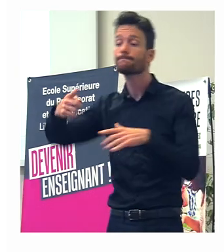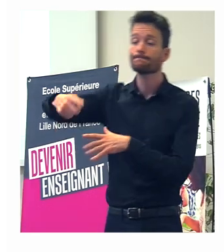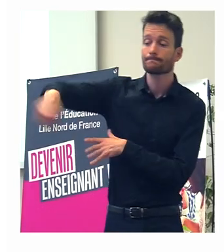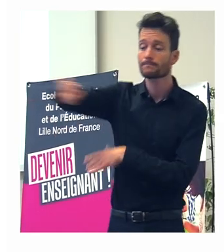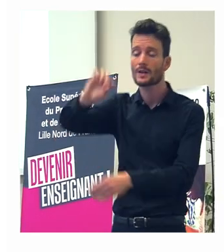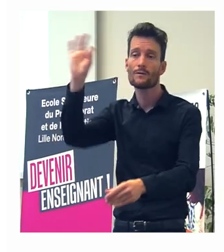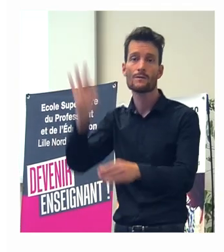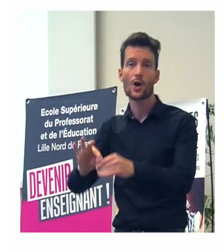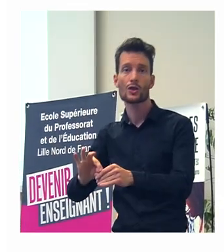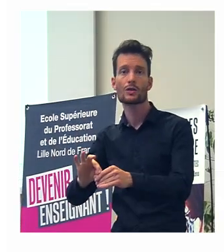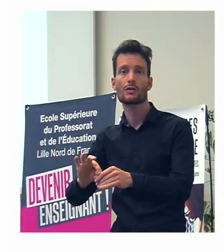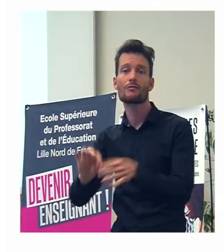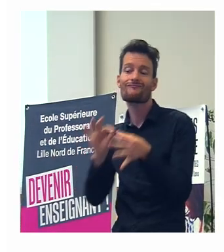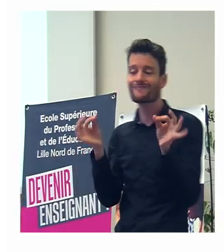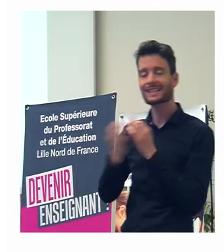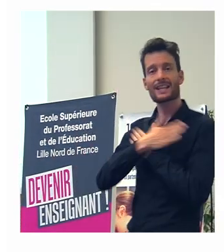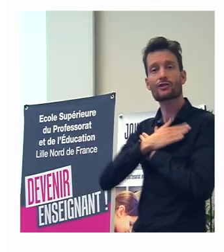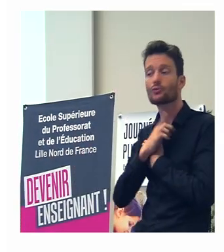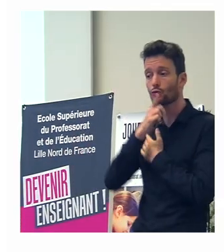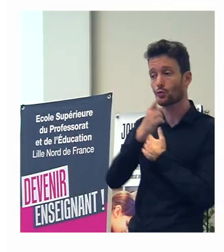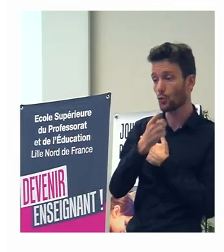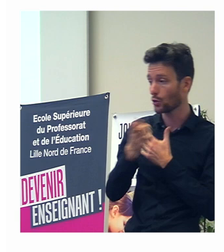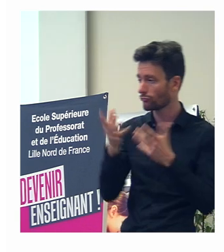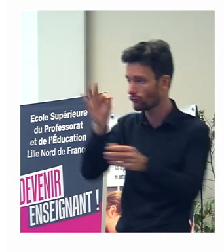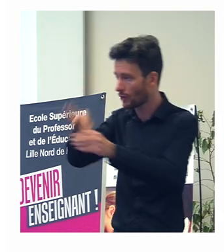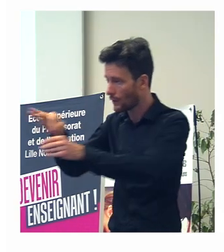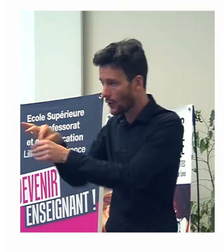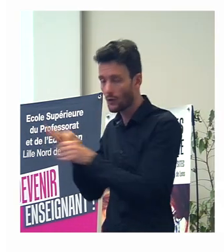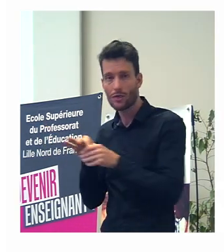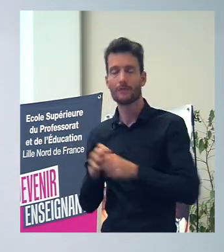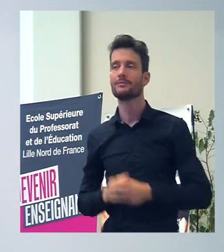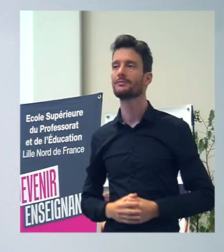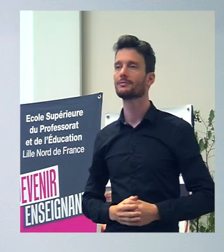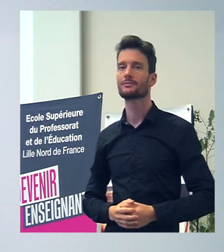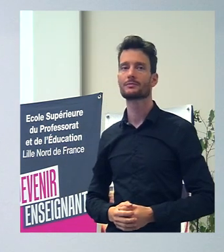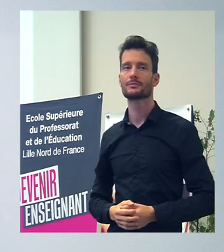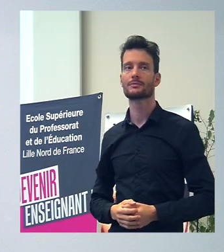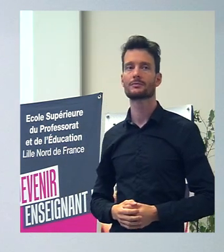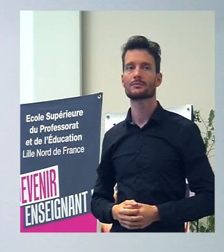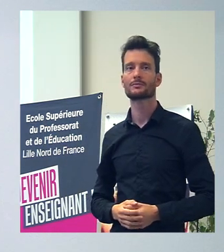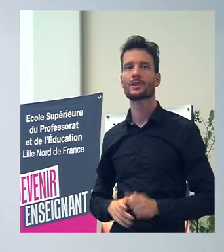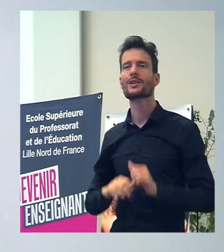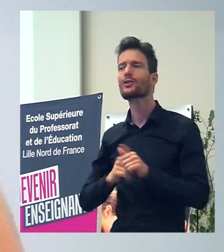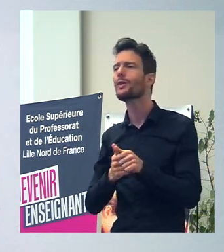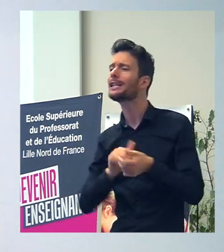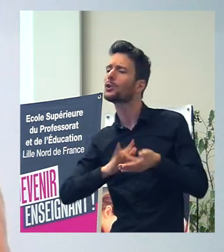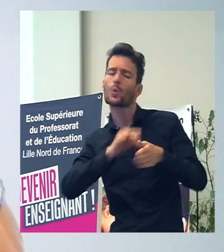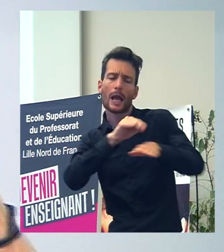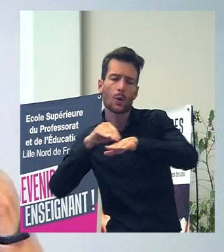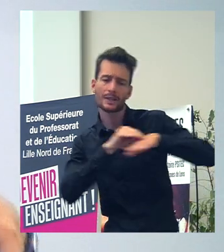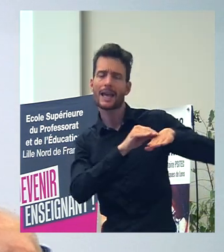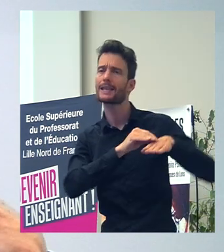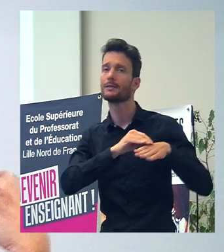Vote de la sagesse du jour de la classe. On dit bien que parmi tous les conseils qu'on a mis